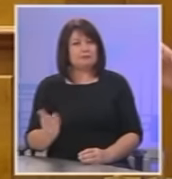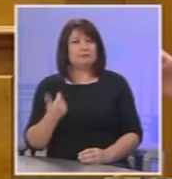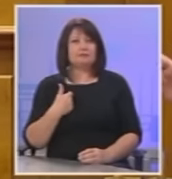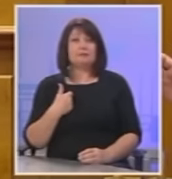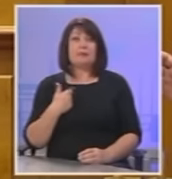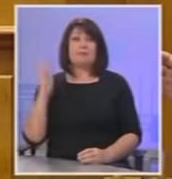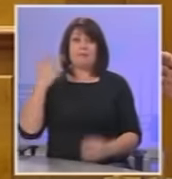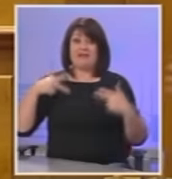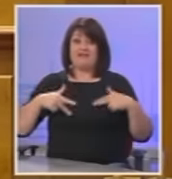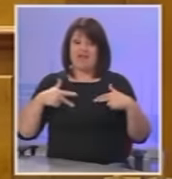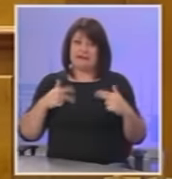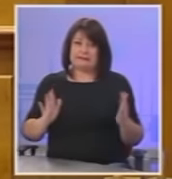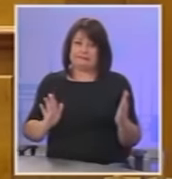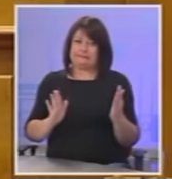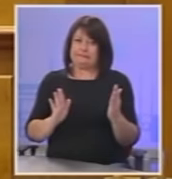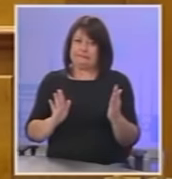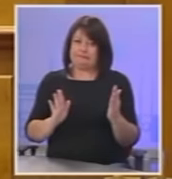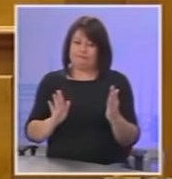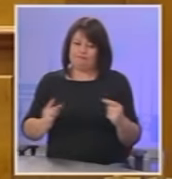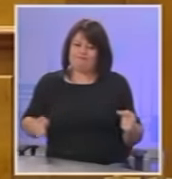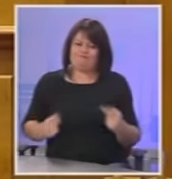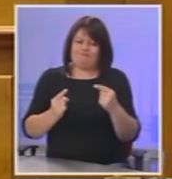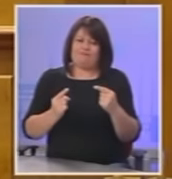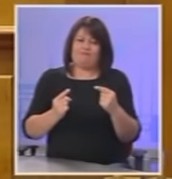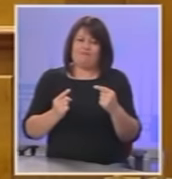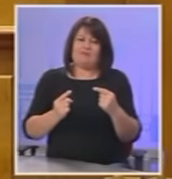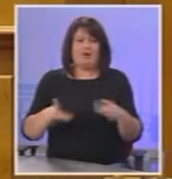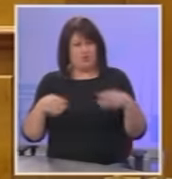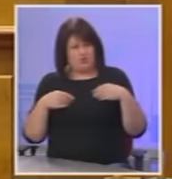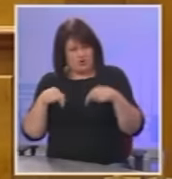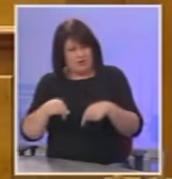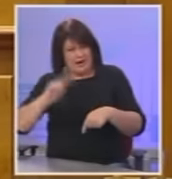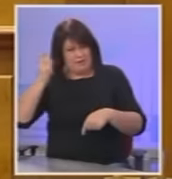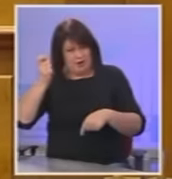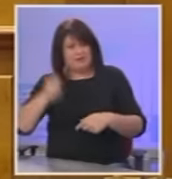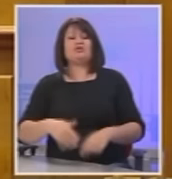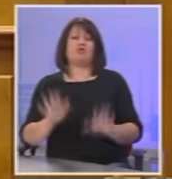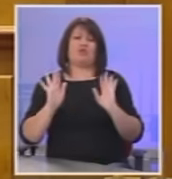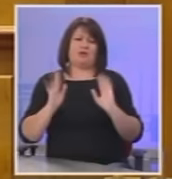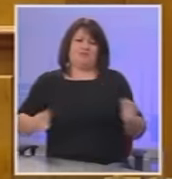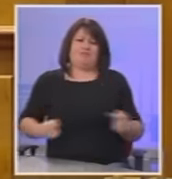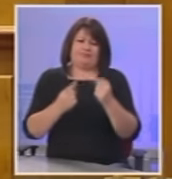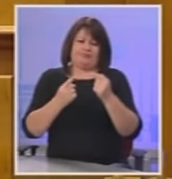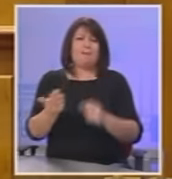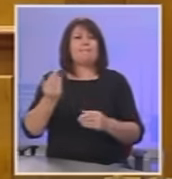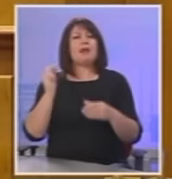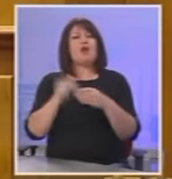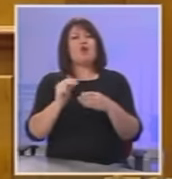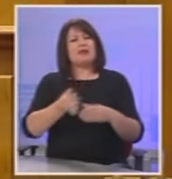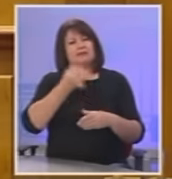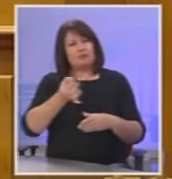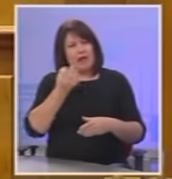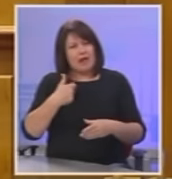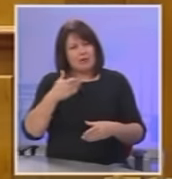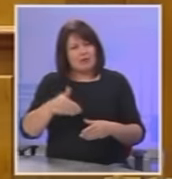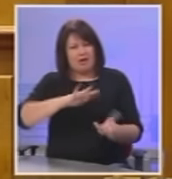ως κυβέρνηση δεν πρόκειται να το δεχθούμε τώρα ως αντιπολίτευση. Αυτά που λέγαμε προεκλογικά δεν πρόκειται να